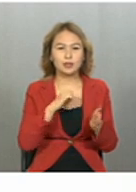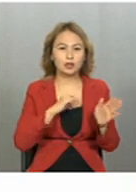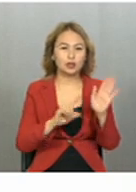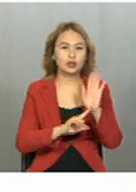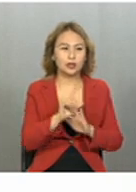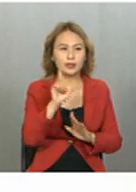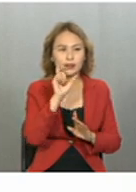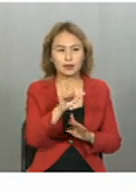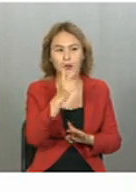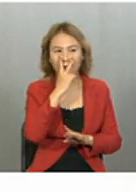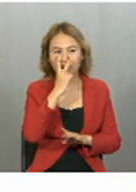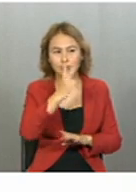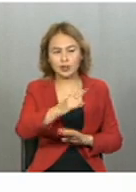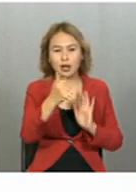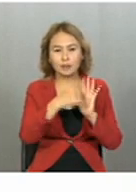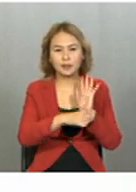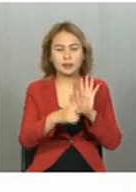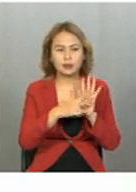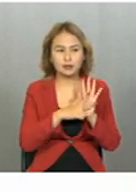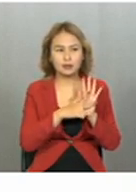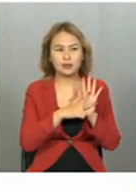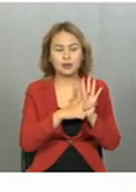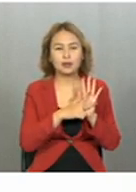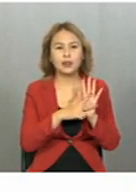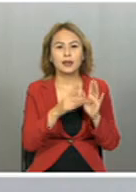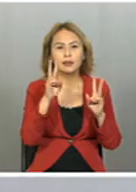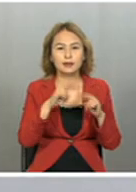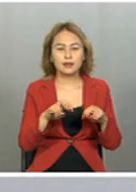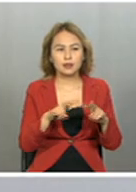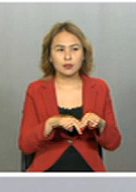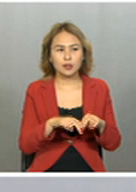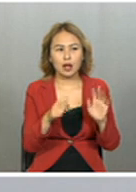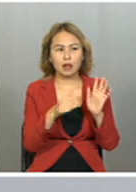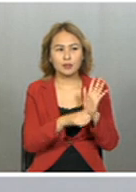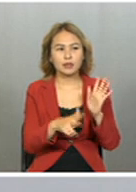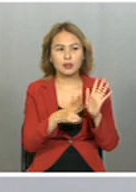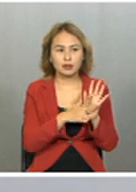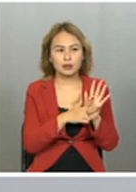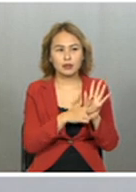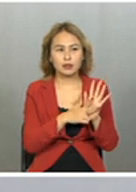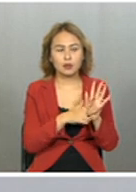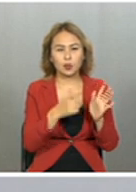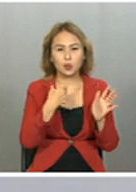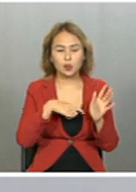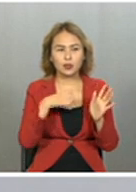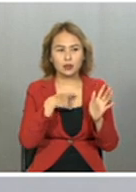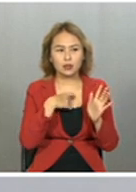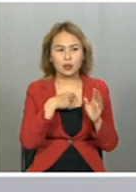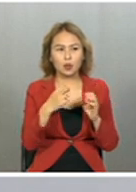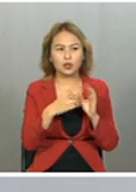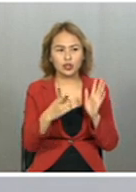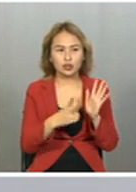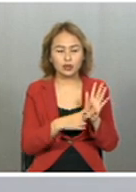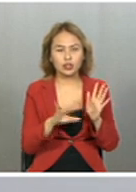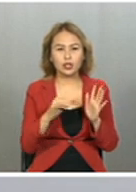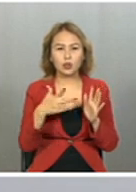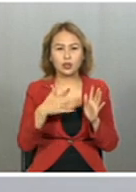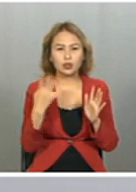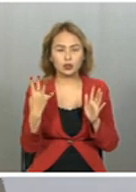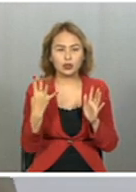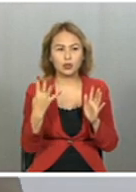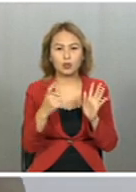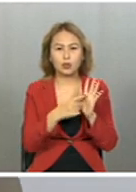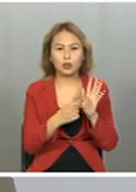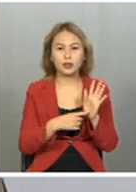қараймыз, яғни 68. Және тексереміз, 68 өзіне 17-ге және 34-ке бөліне